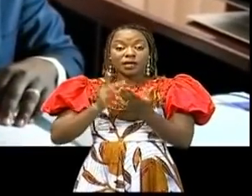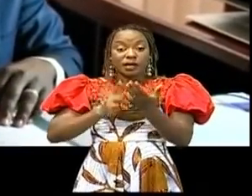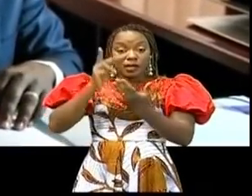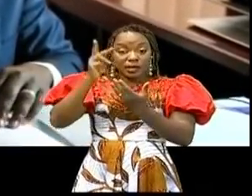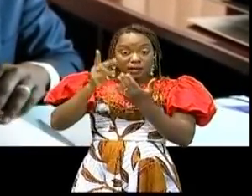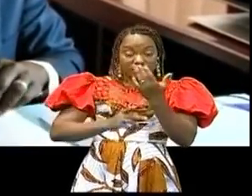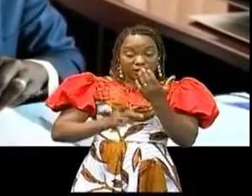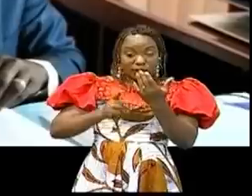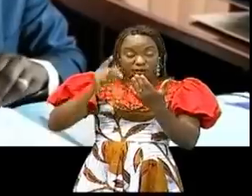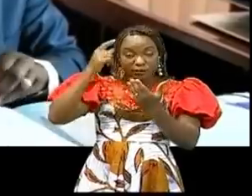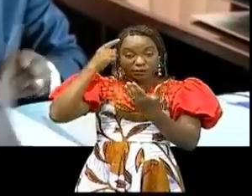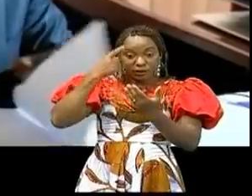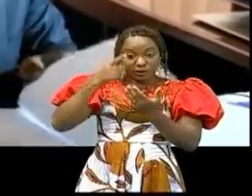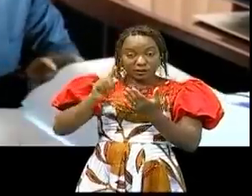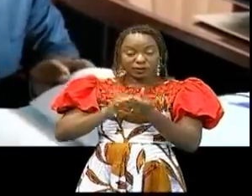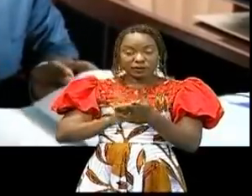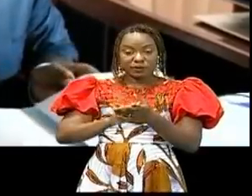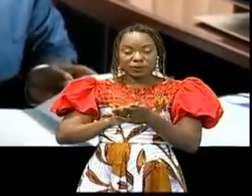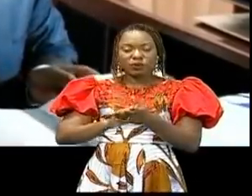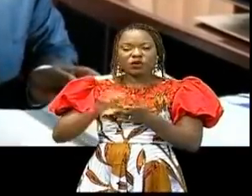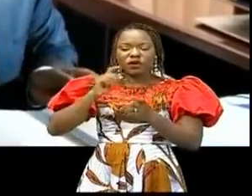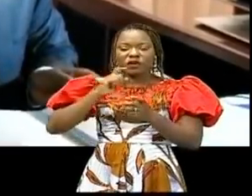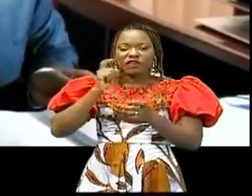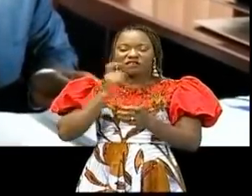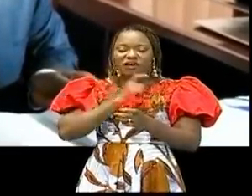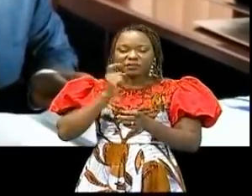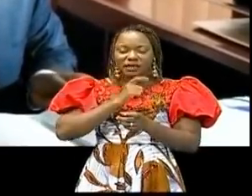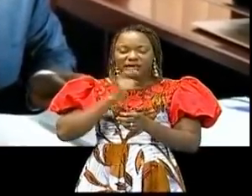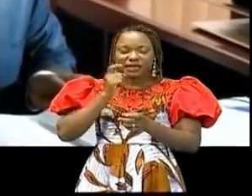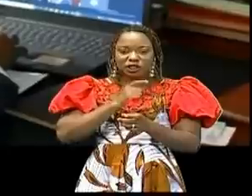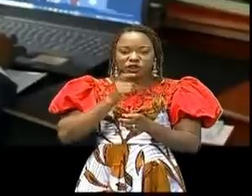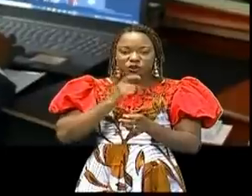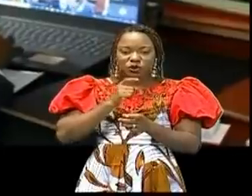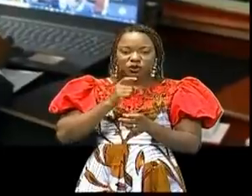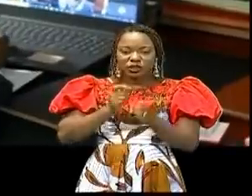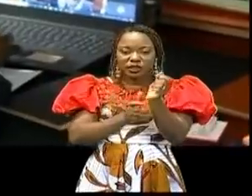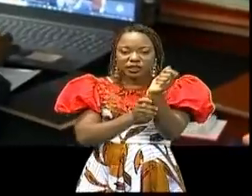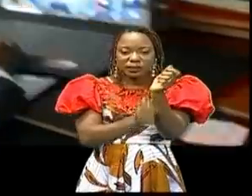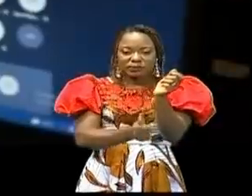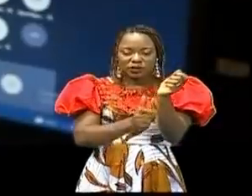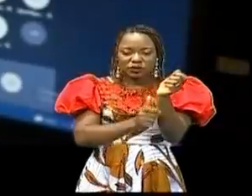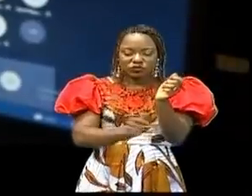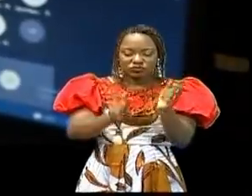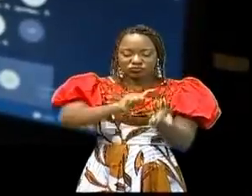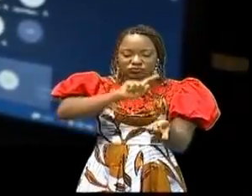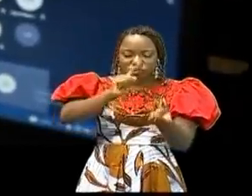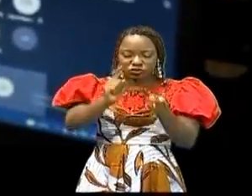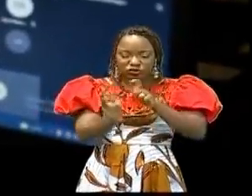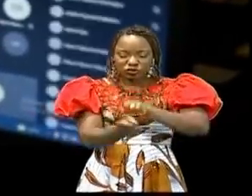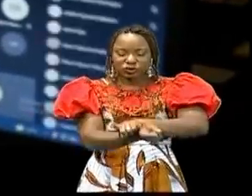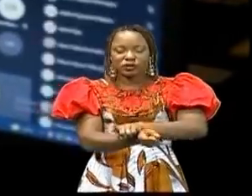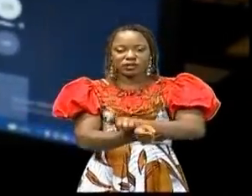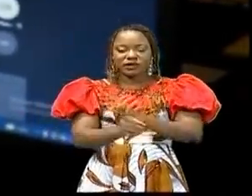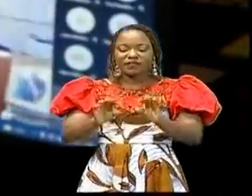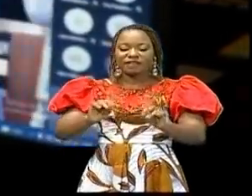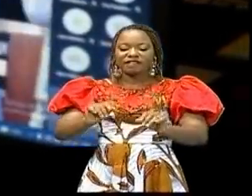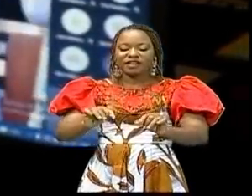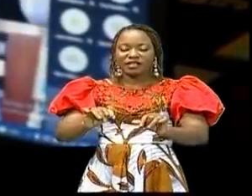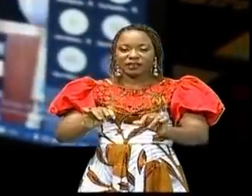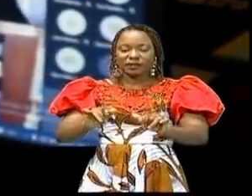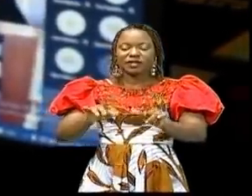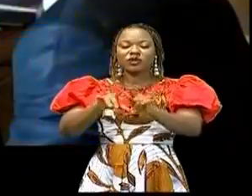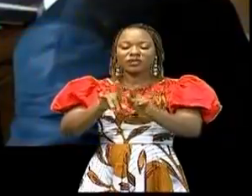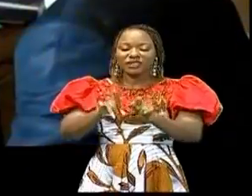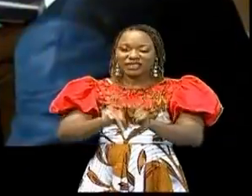des modélisations de la filière manioc à travers la promotion de la farine panifiable en République démocratique du Congo. Il a